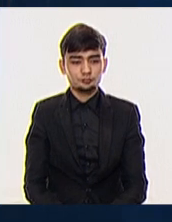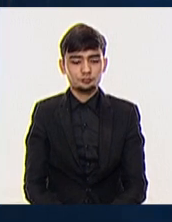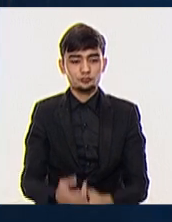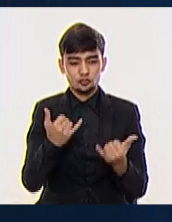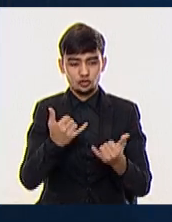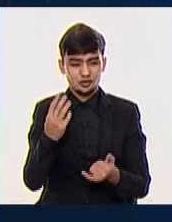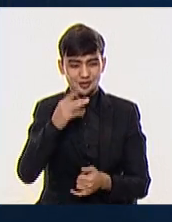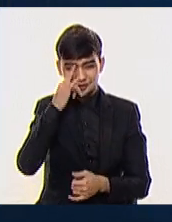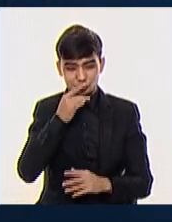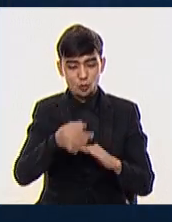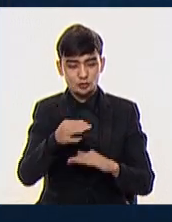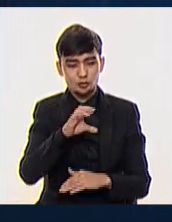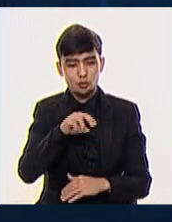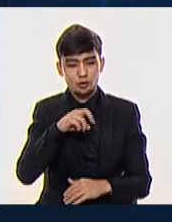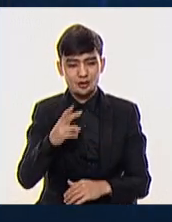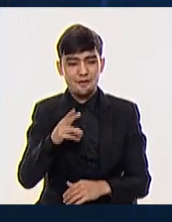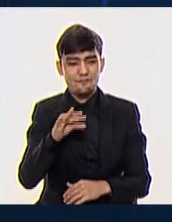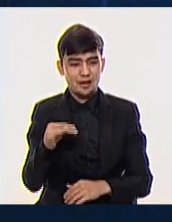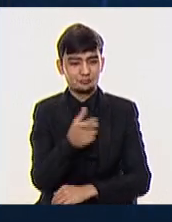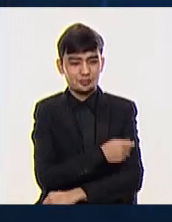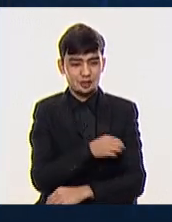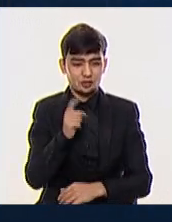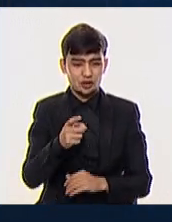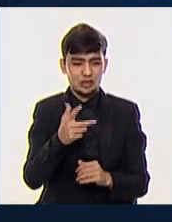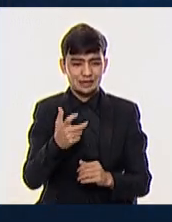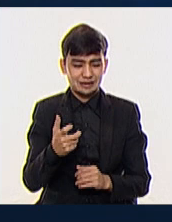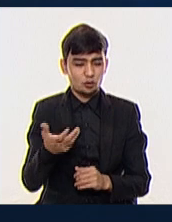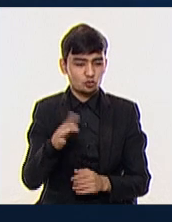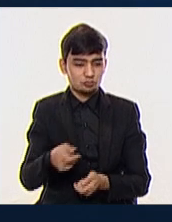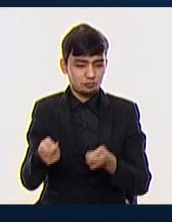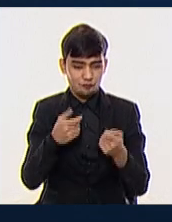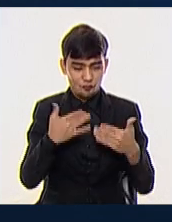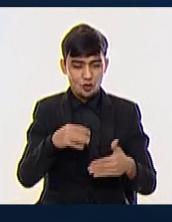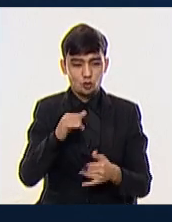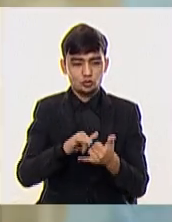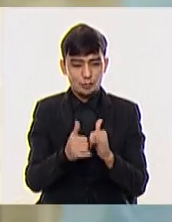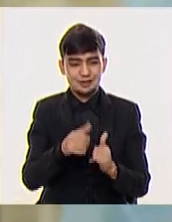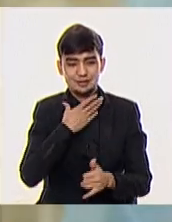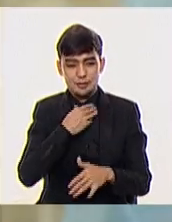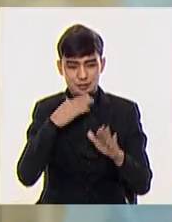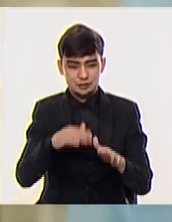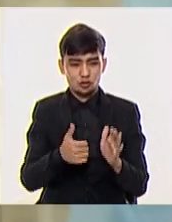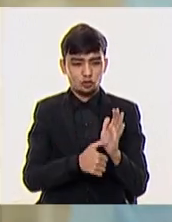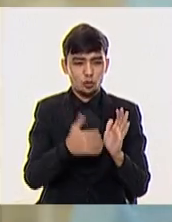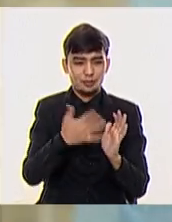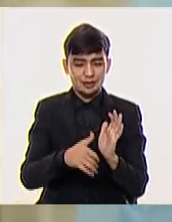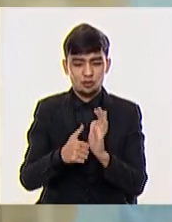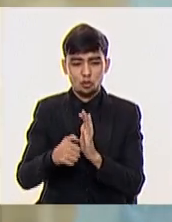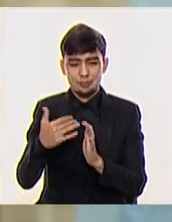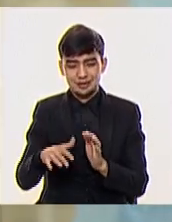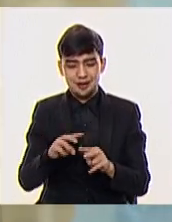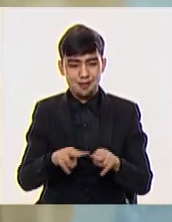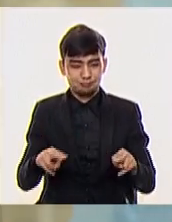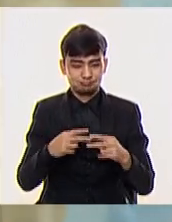Бүгін Шығыс Қазақстан облысында Спутник V екпесінің 1300 дозасы әкелінді. Екпені Өскемен және Семейге 650 дозадан теңдей